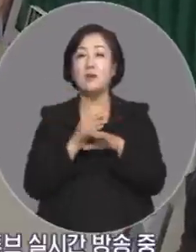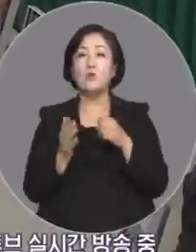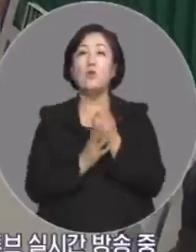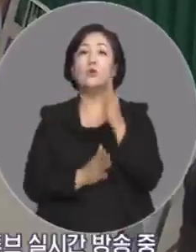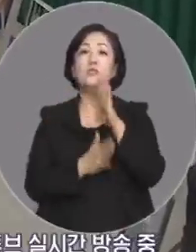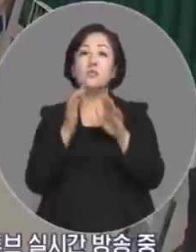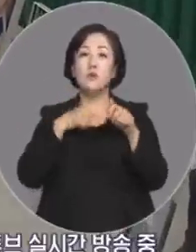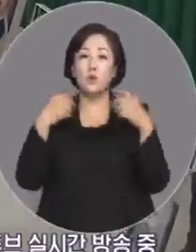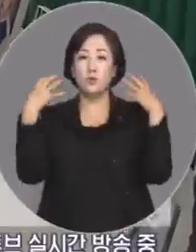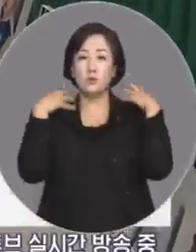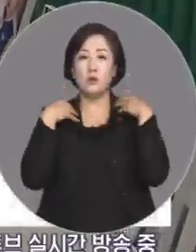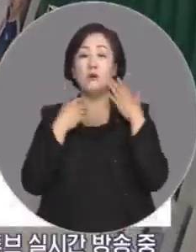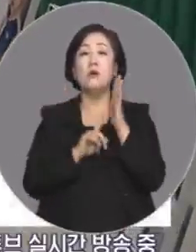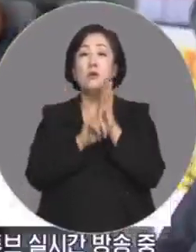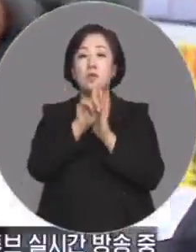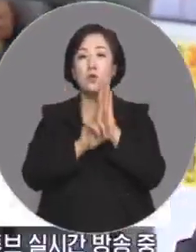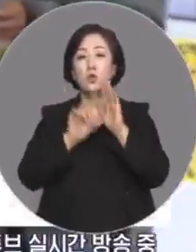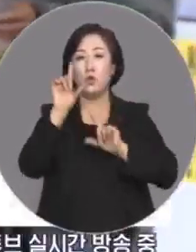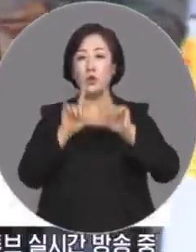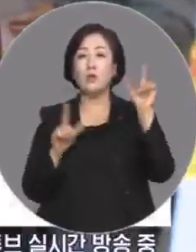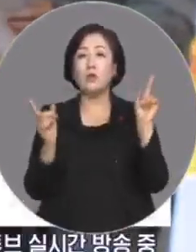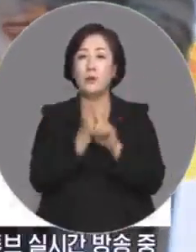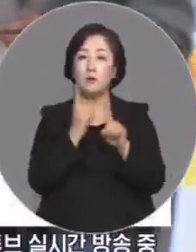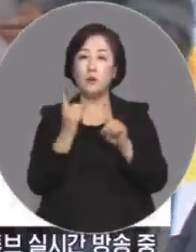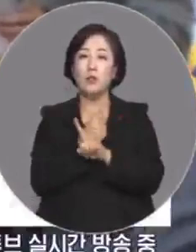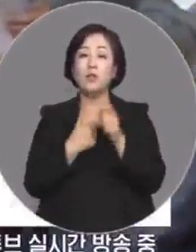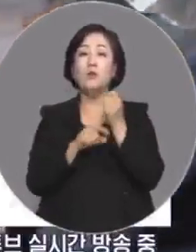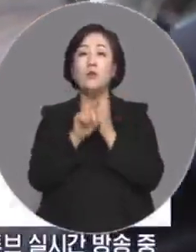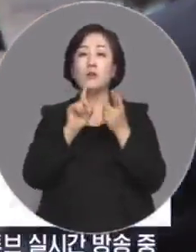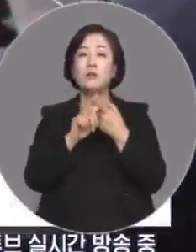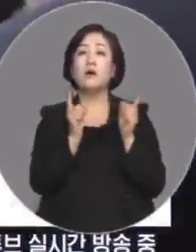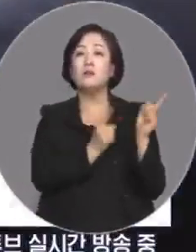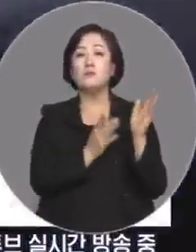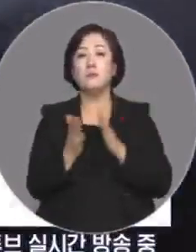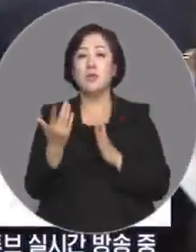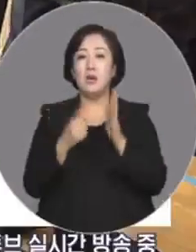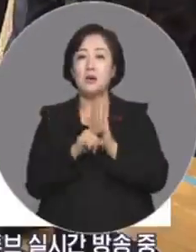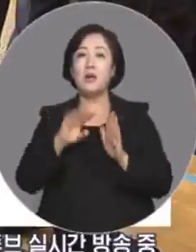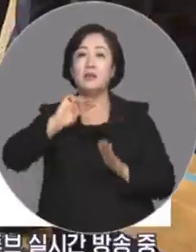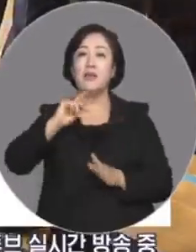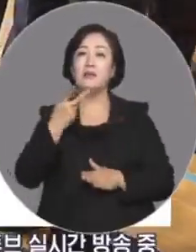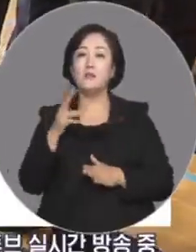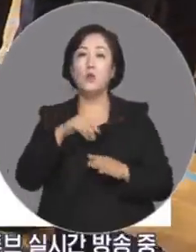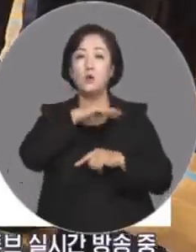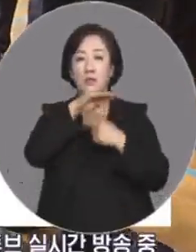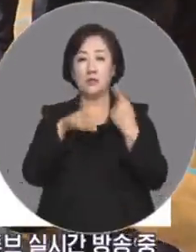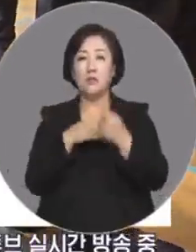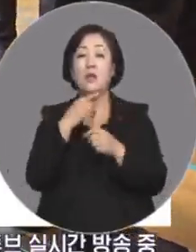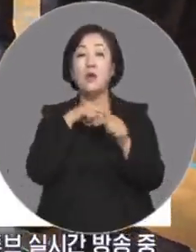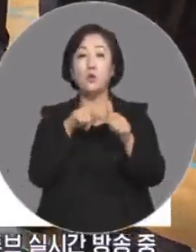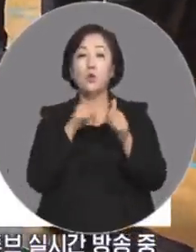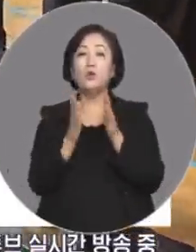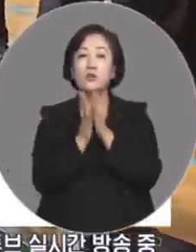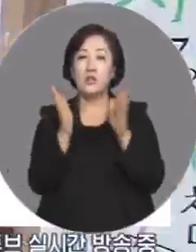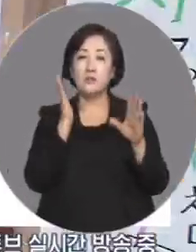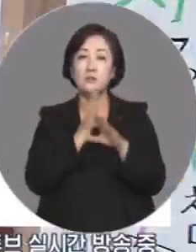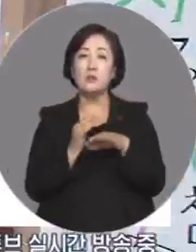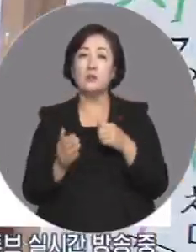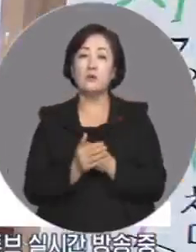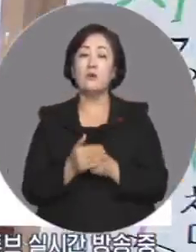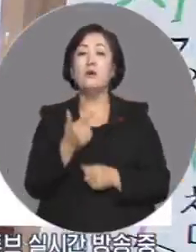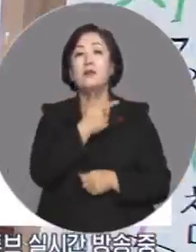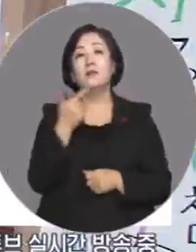시 교육청도 기후 위기와 환경 재난에 대응하기 위해 적극적인 탄소 중립 생태 교육을 추진하고 있습니다.